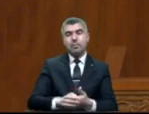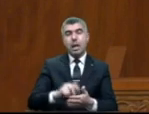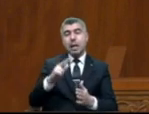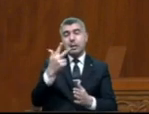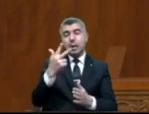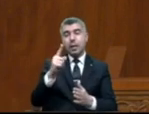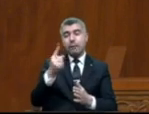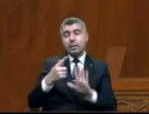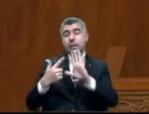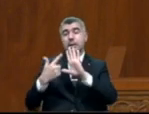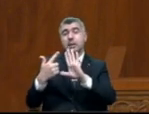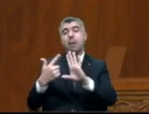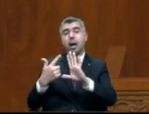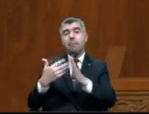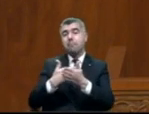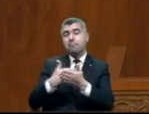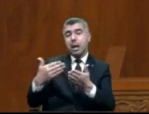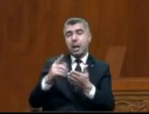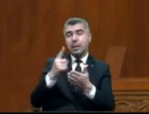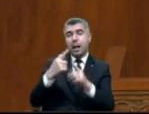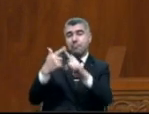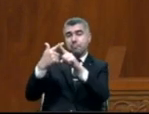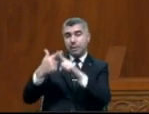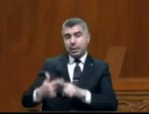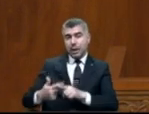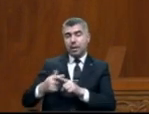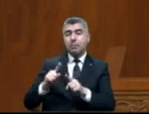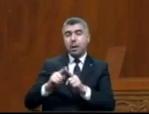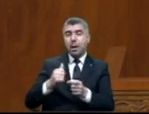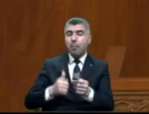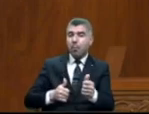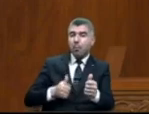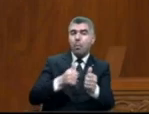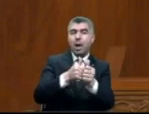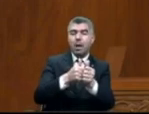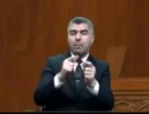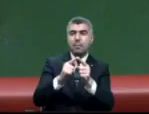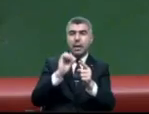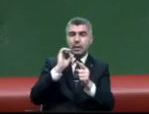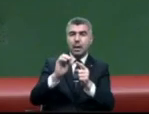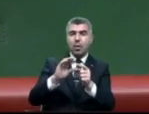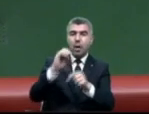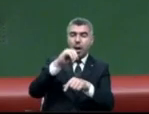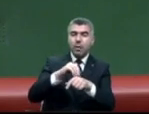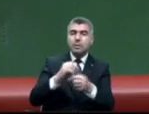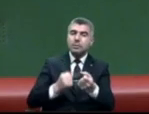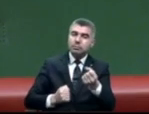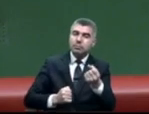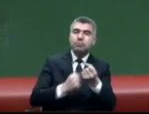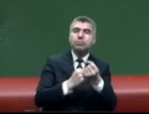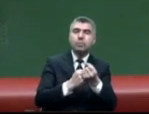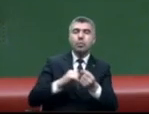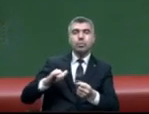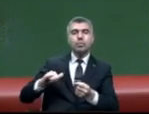3.7 تحفيزات مباشرة للاستثمارات، تشجيع ومواكبة الاستثمار بالقطاع مع إرساء إعانات جديدة